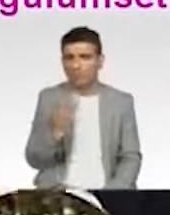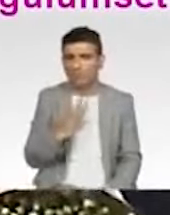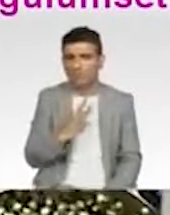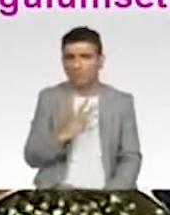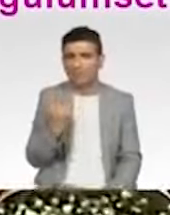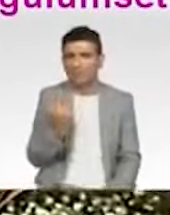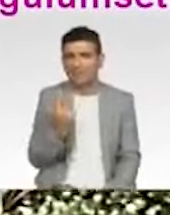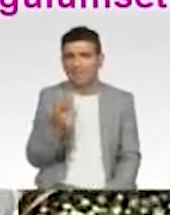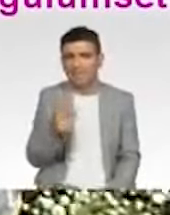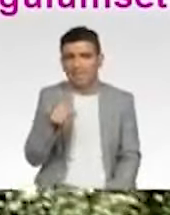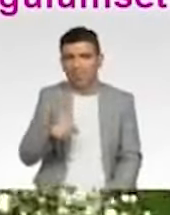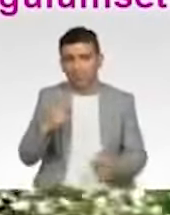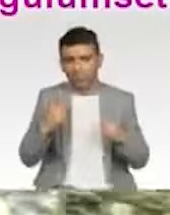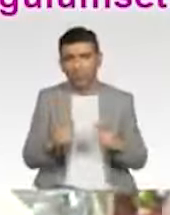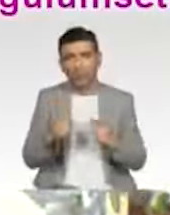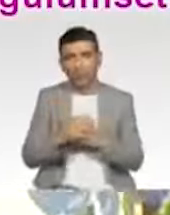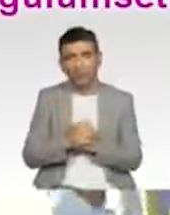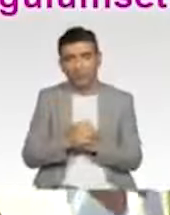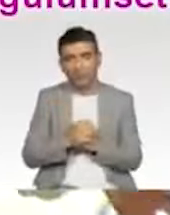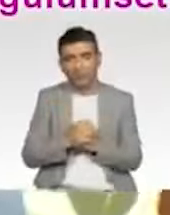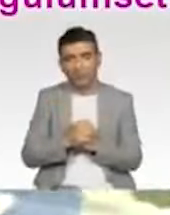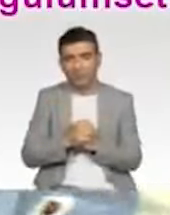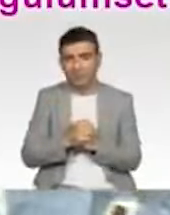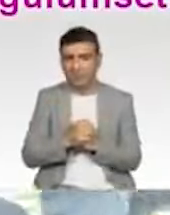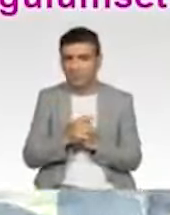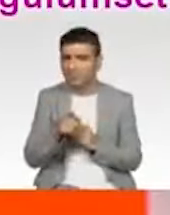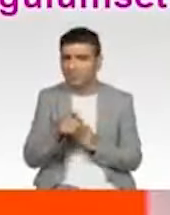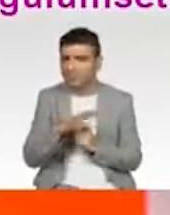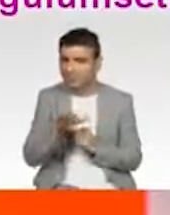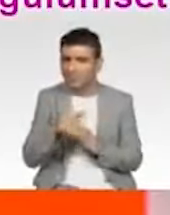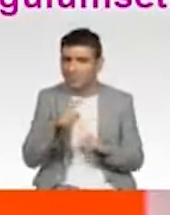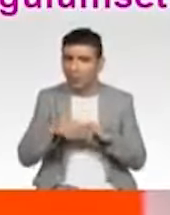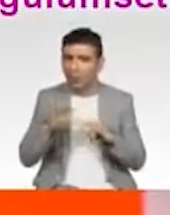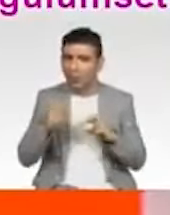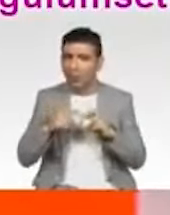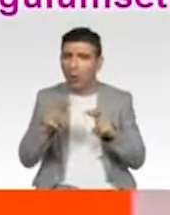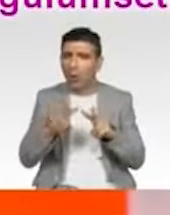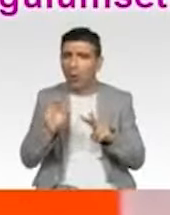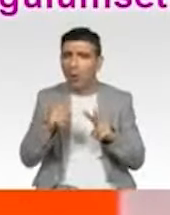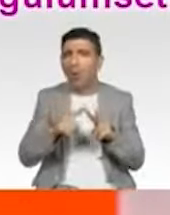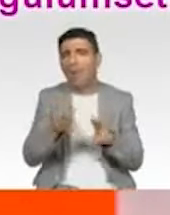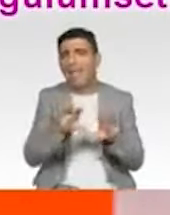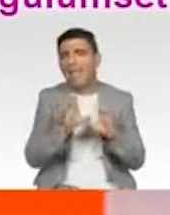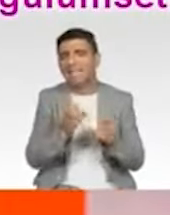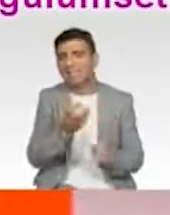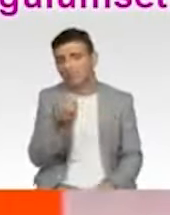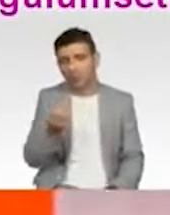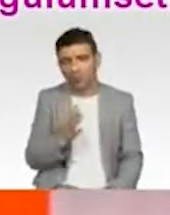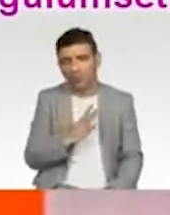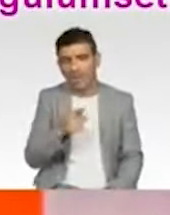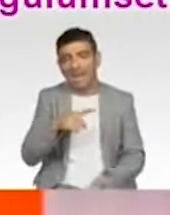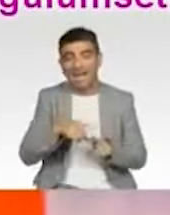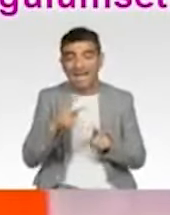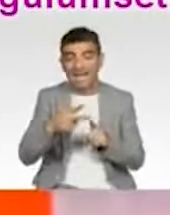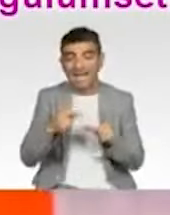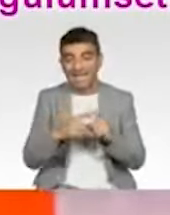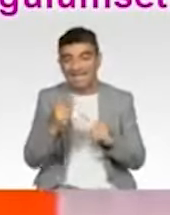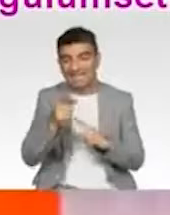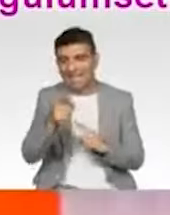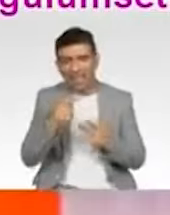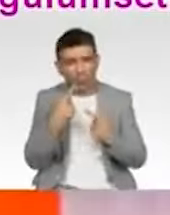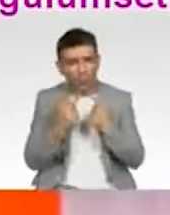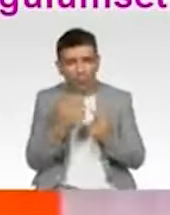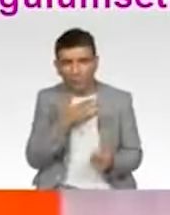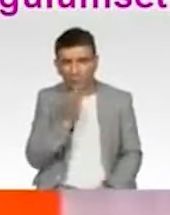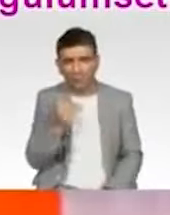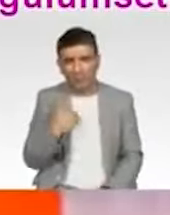bir de, çıktı gibi. Bir de buradan hem depomin, hem serotonin, hem oksitosin, hem endorfin artıran nadir aktivitelerden bir tanesi. Bir de Ezgi'ye buradan. Biz seninle mi konuşmuştuk onun